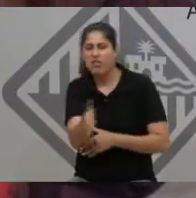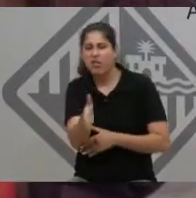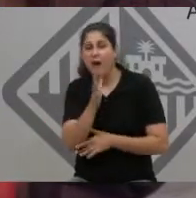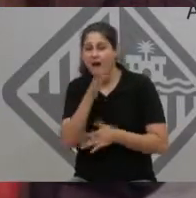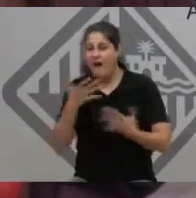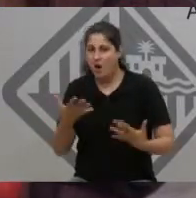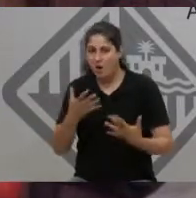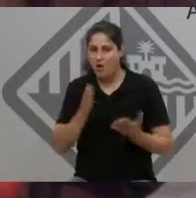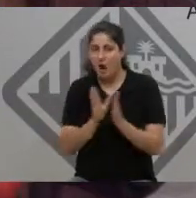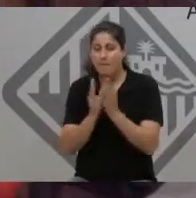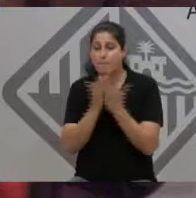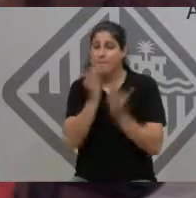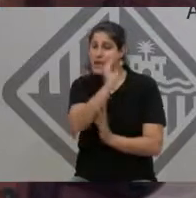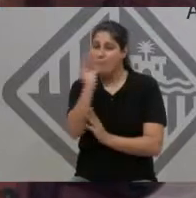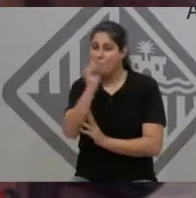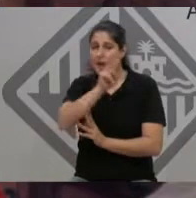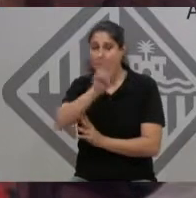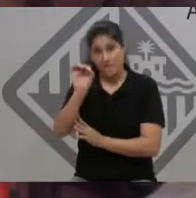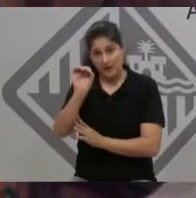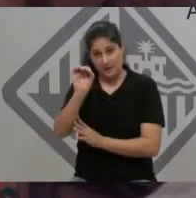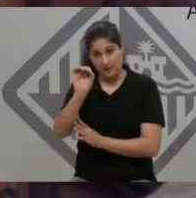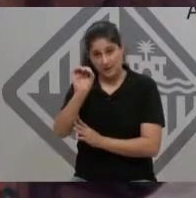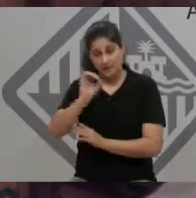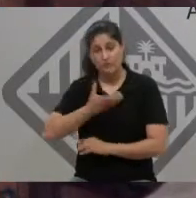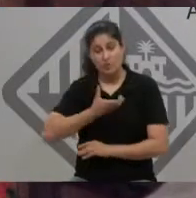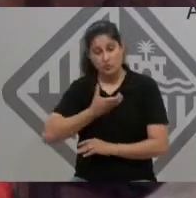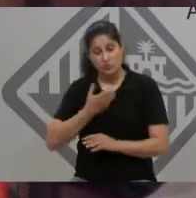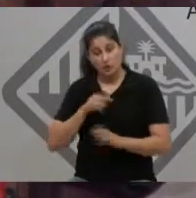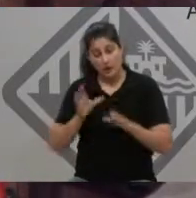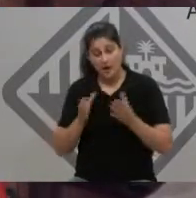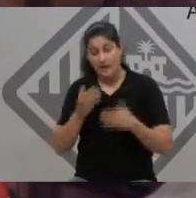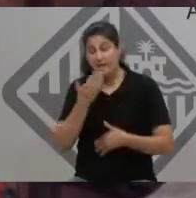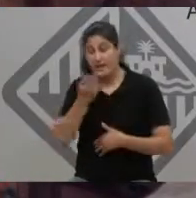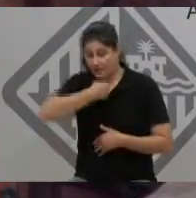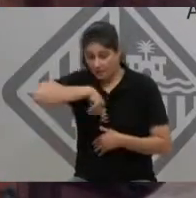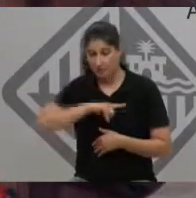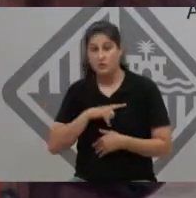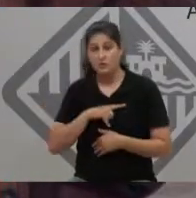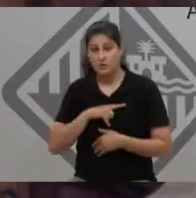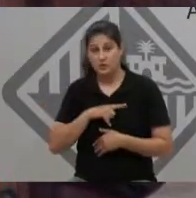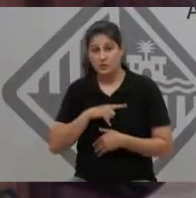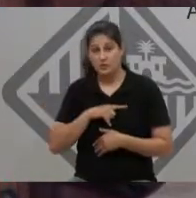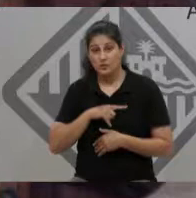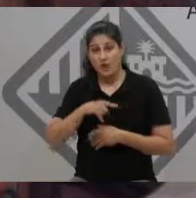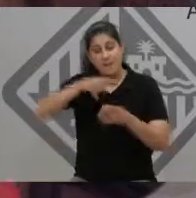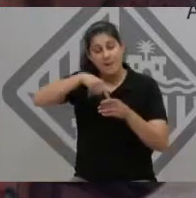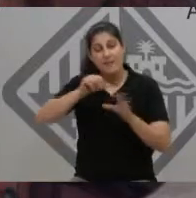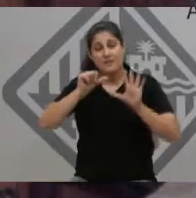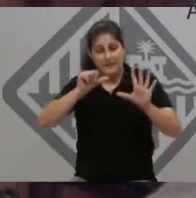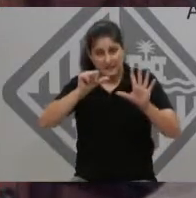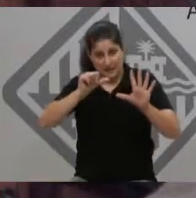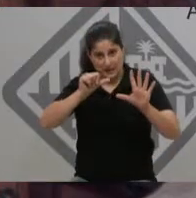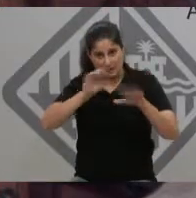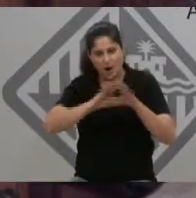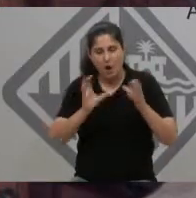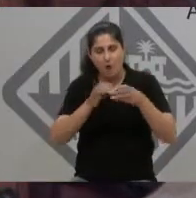tenim 20 biblioteques. D'aquest equip de govern ha fet possible 6 places més, reforçar tot